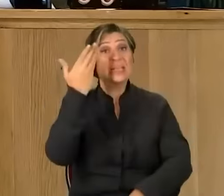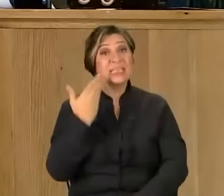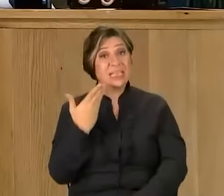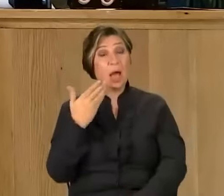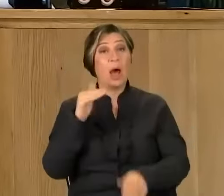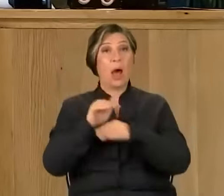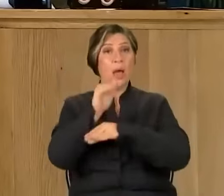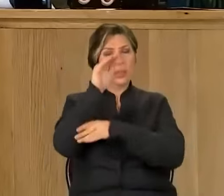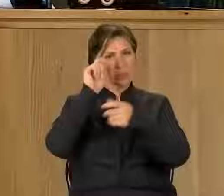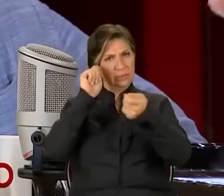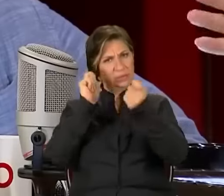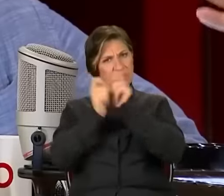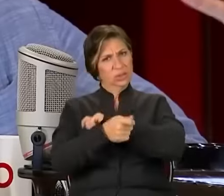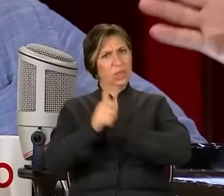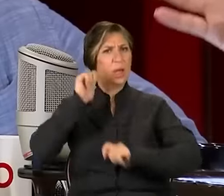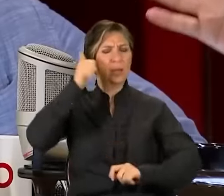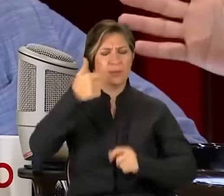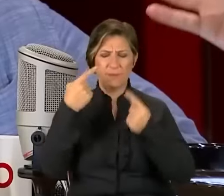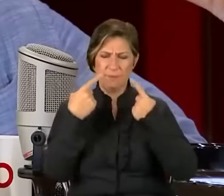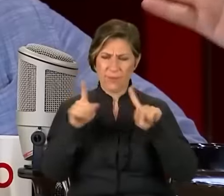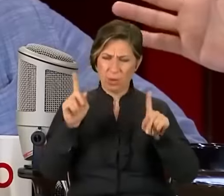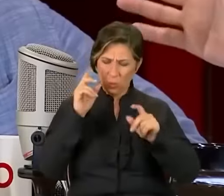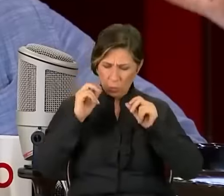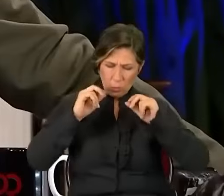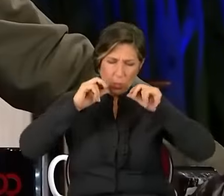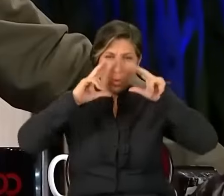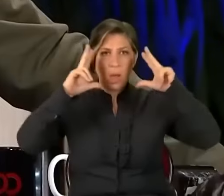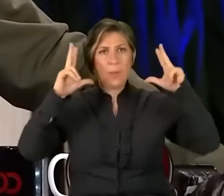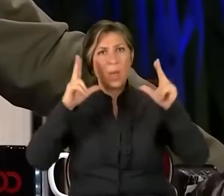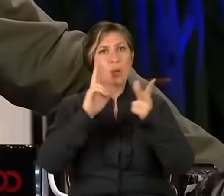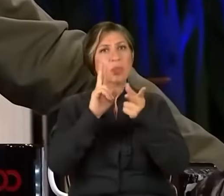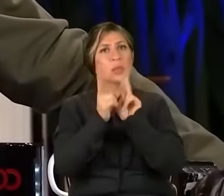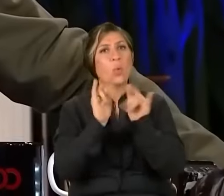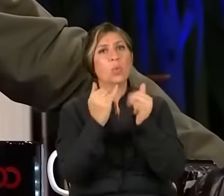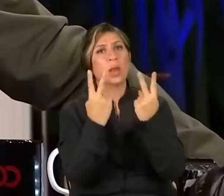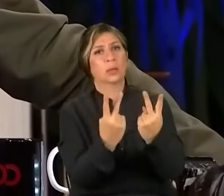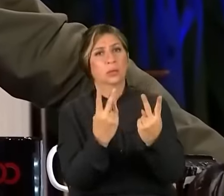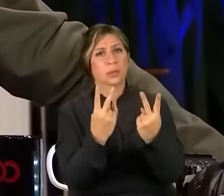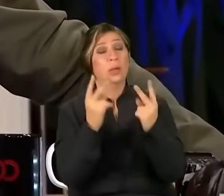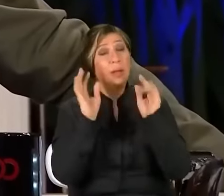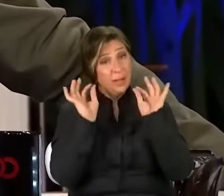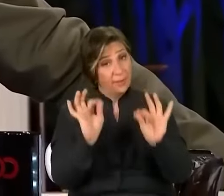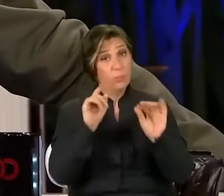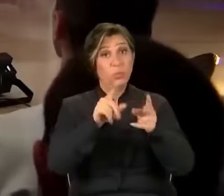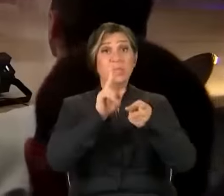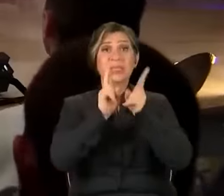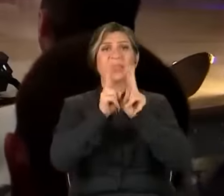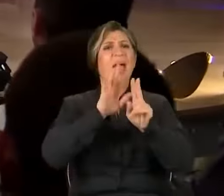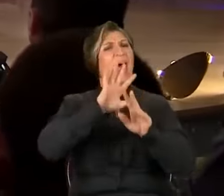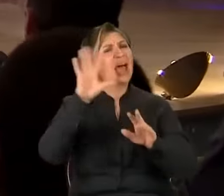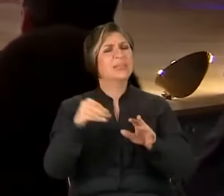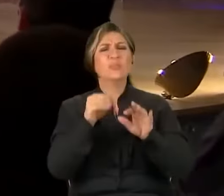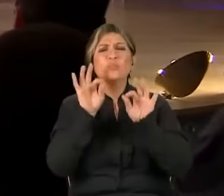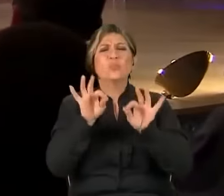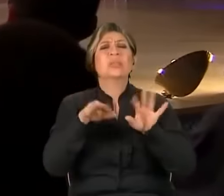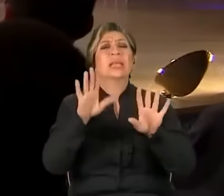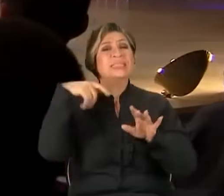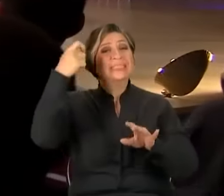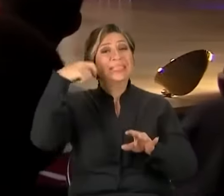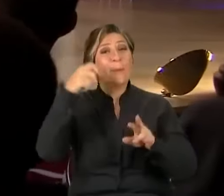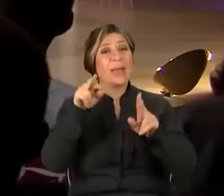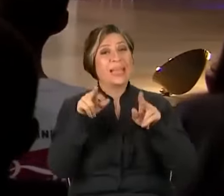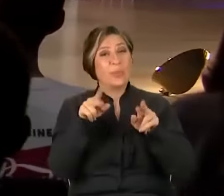zaman hayatlarını değiştirecek, ertesi gün farklı uyanmalarına neden olacak oyunlar bunlar. Evet. Evet. Ve bu oyunları tiyatroda her zaman mümkün değil. Sinemasal